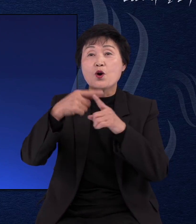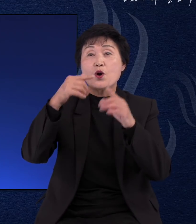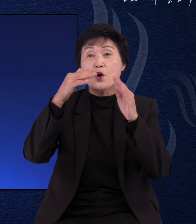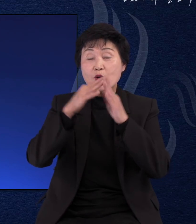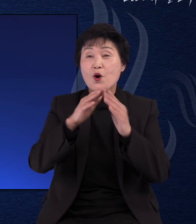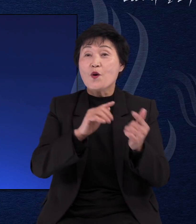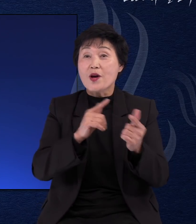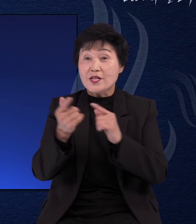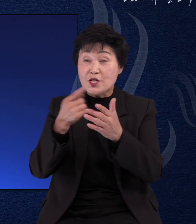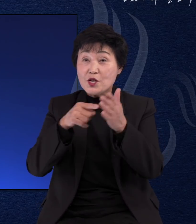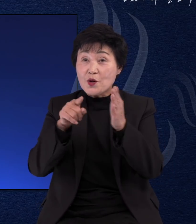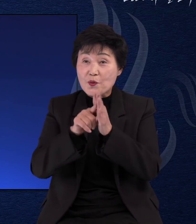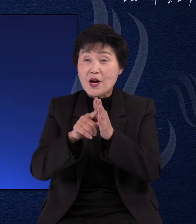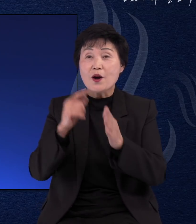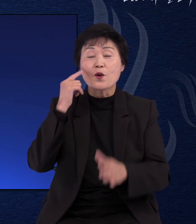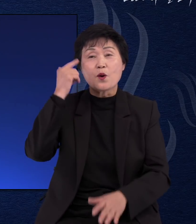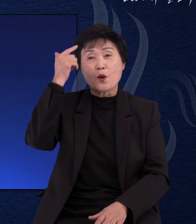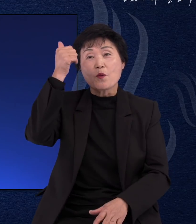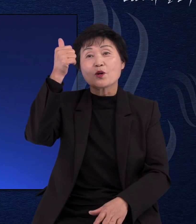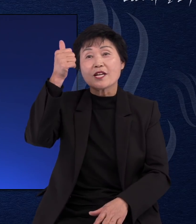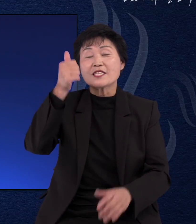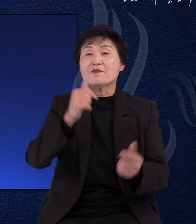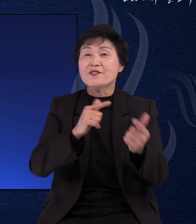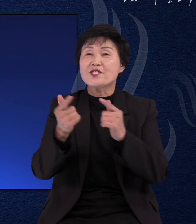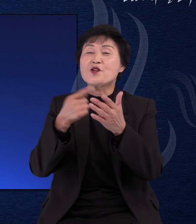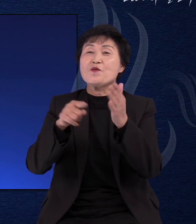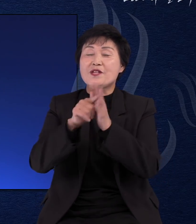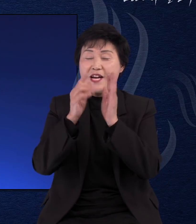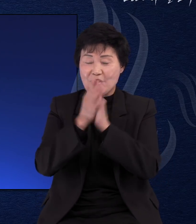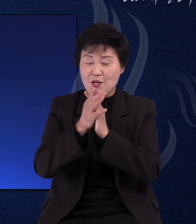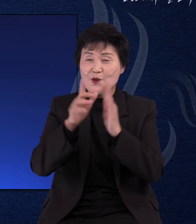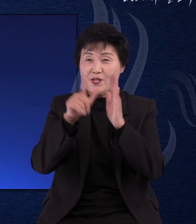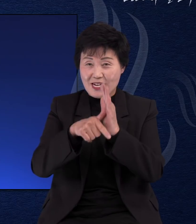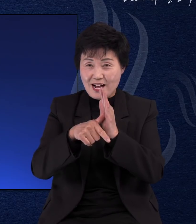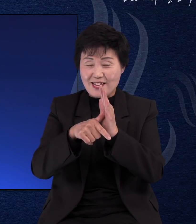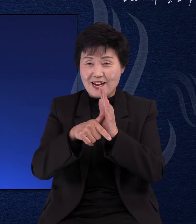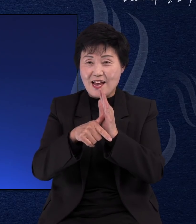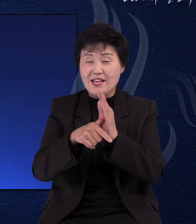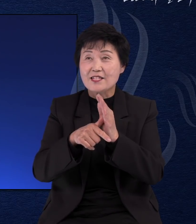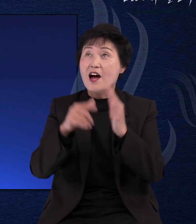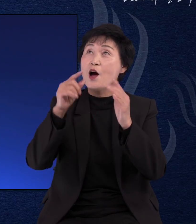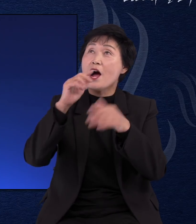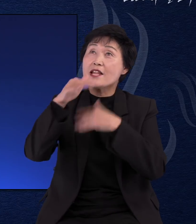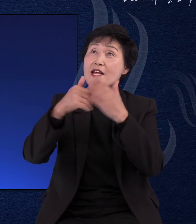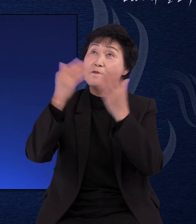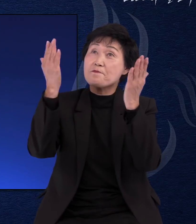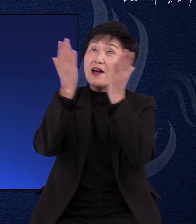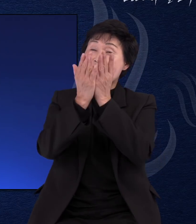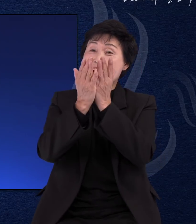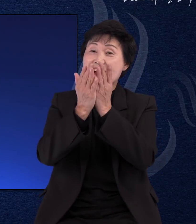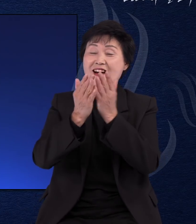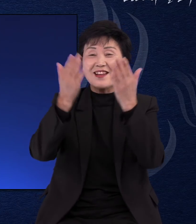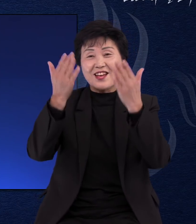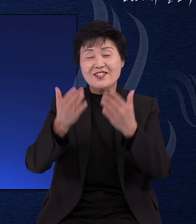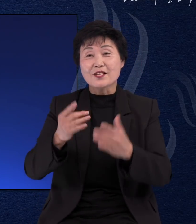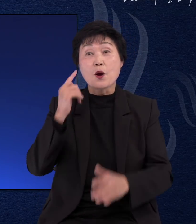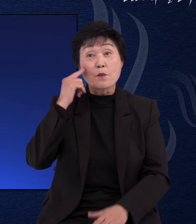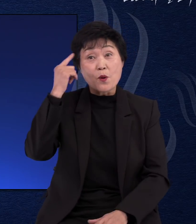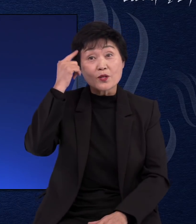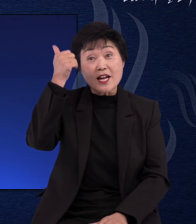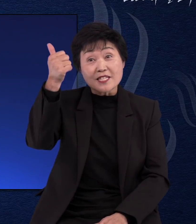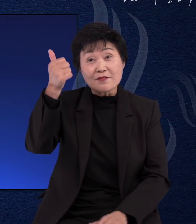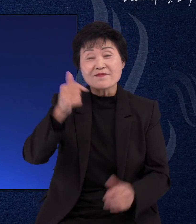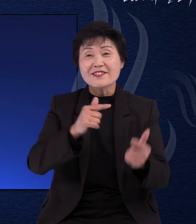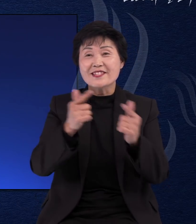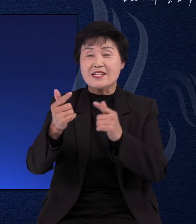기도하는 시간이라고 해서 어쩜 하나님께서 이 말씀을 이렇게 딱 맞추어 주셨는지 오늘은 정말 목사님들께 힘이 되고